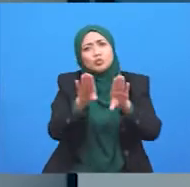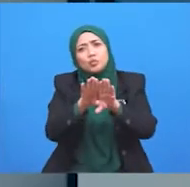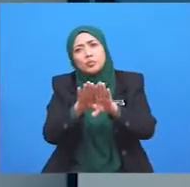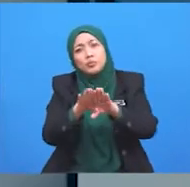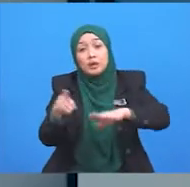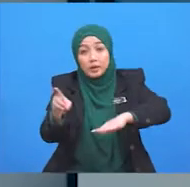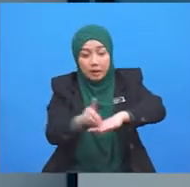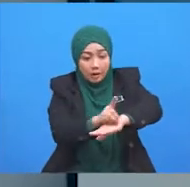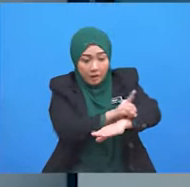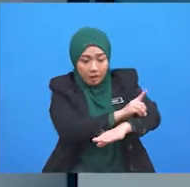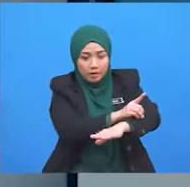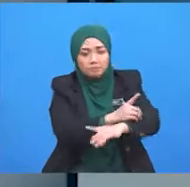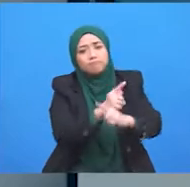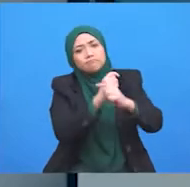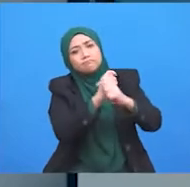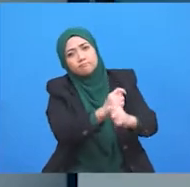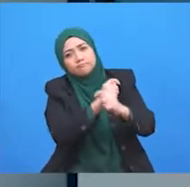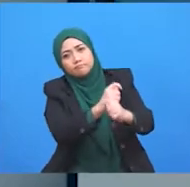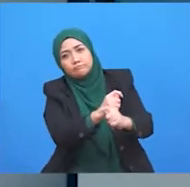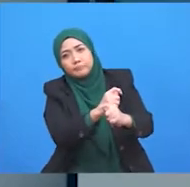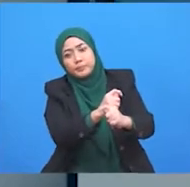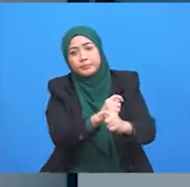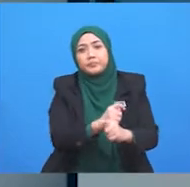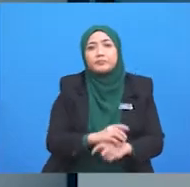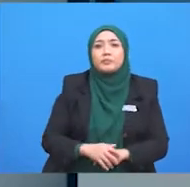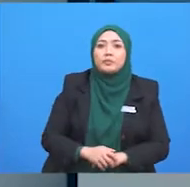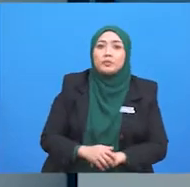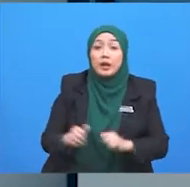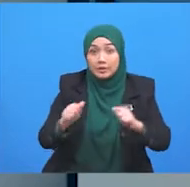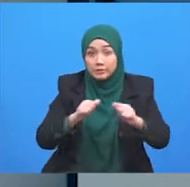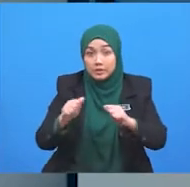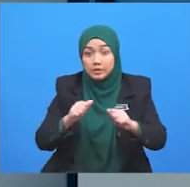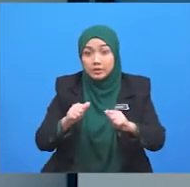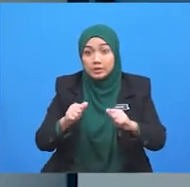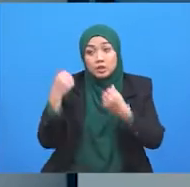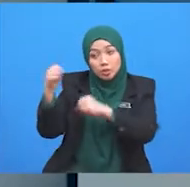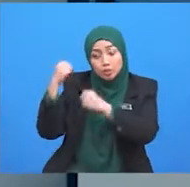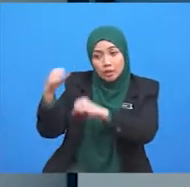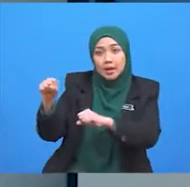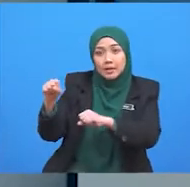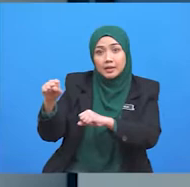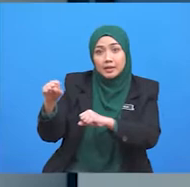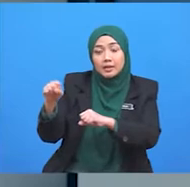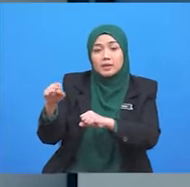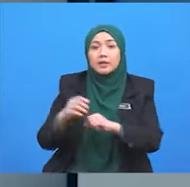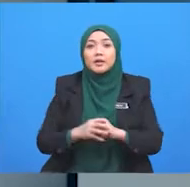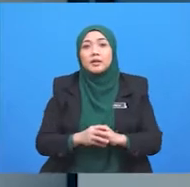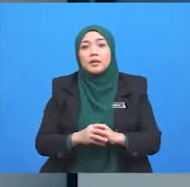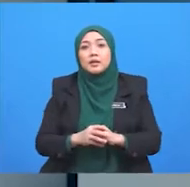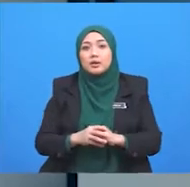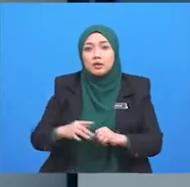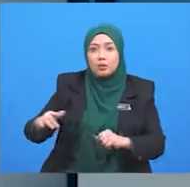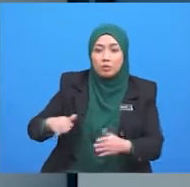terhad. Tetapi menggalakkan aktiviti sukan musim sejuk seperti bermain ski atau